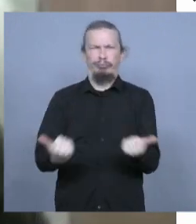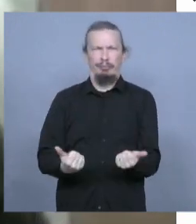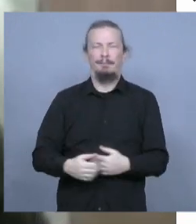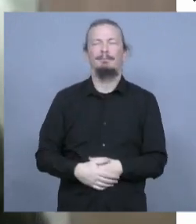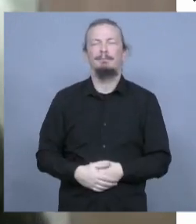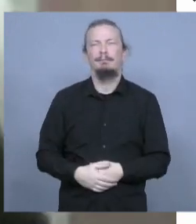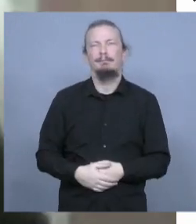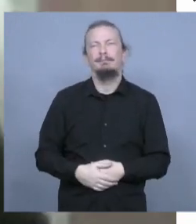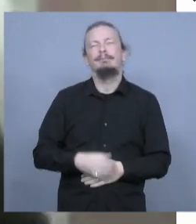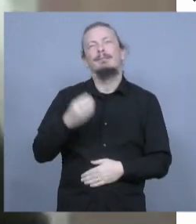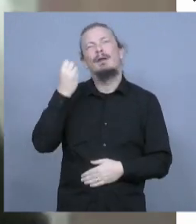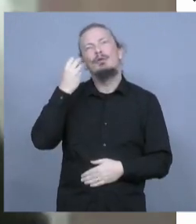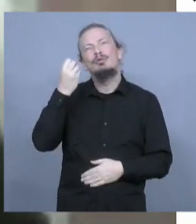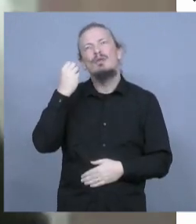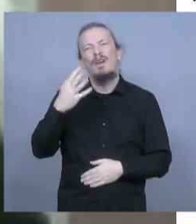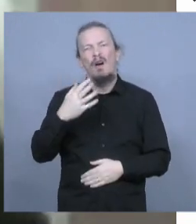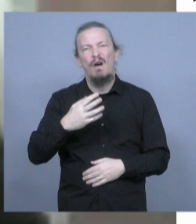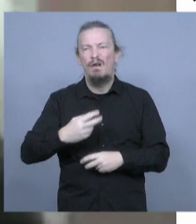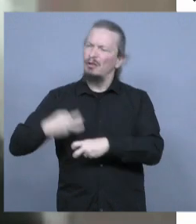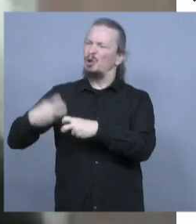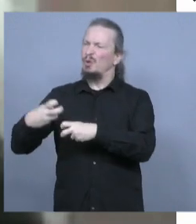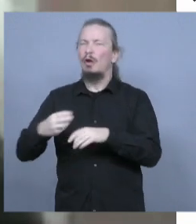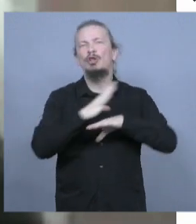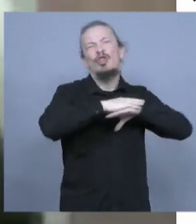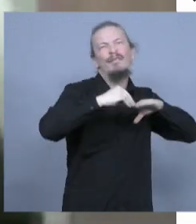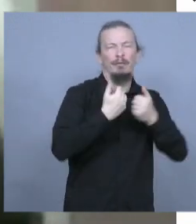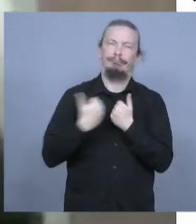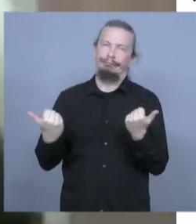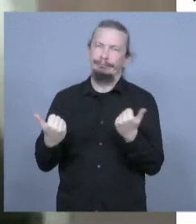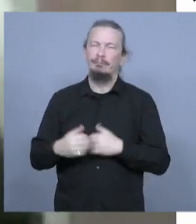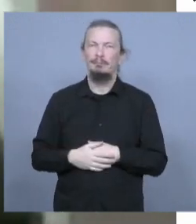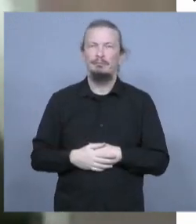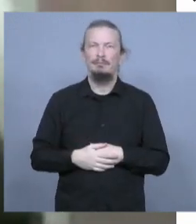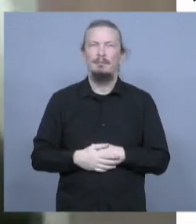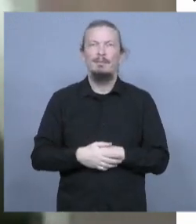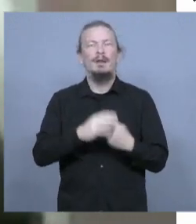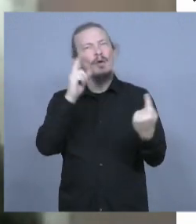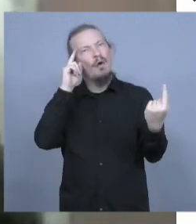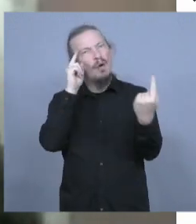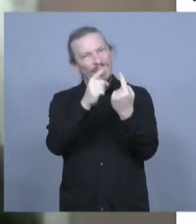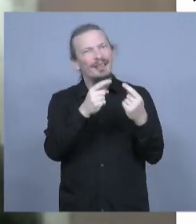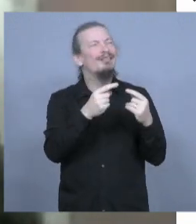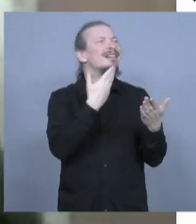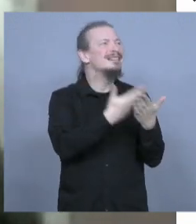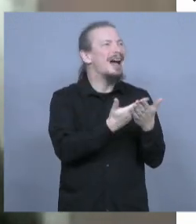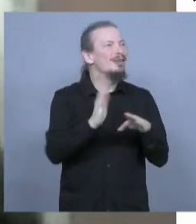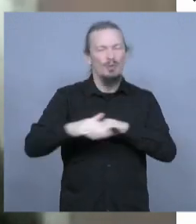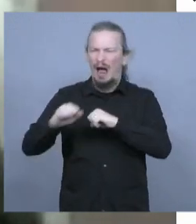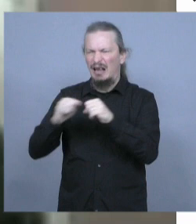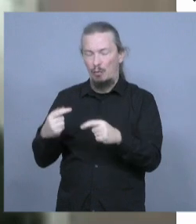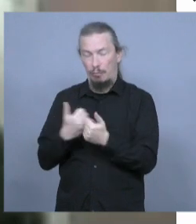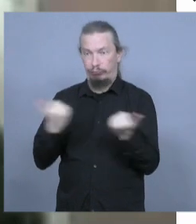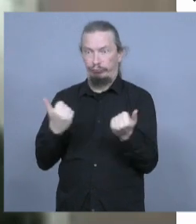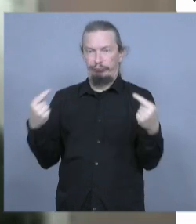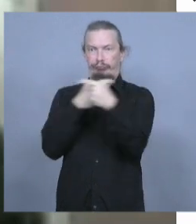Comme souvent, le soft s'oppose au hard. L'intention, la méthode peuvent être contrecarrées par des actions qui vont à rebours. Il y a